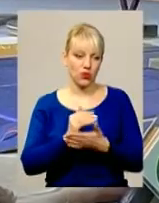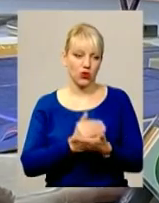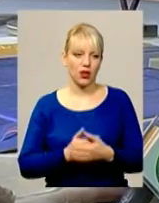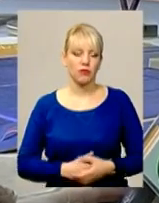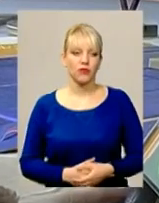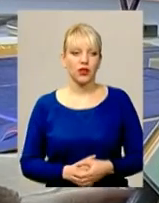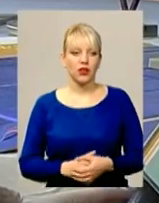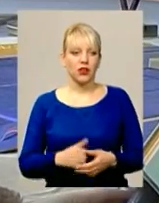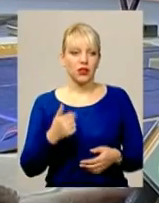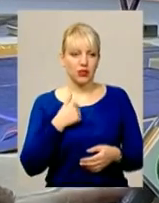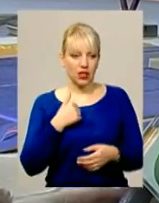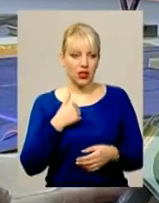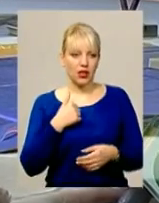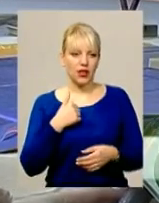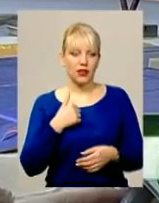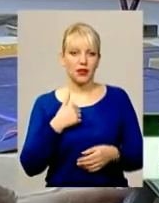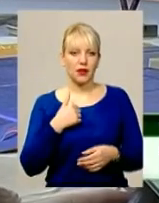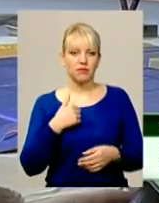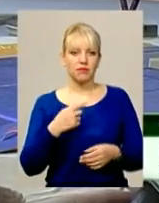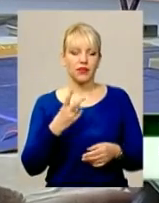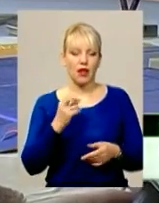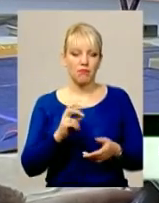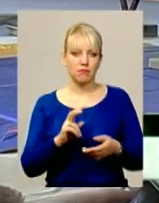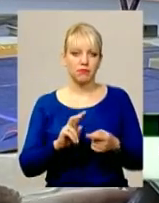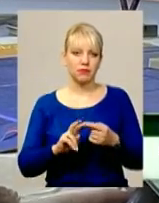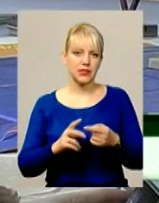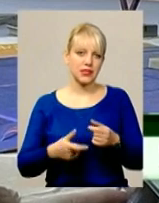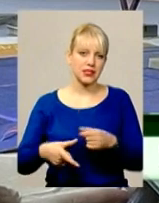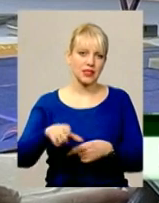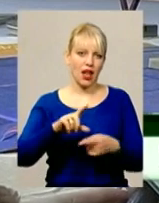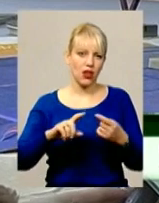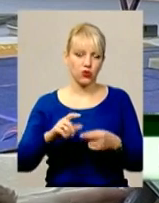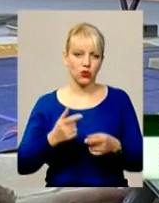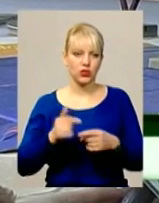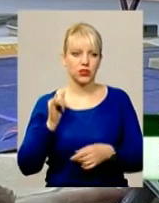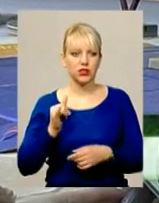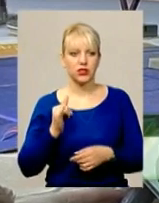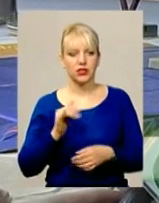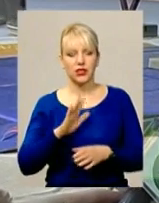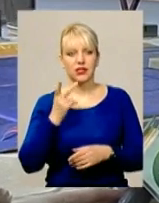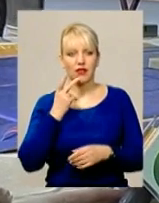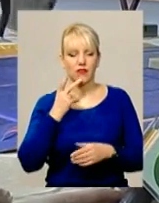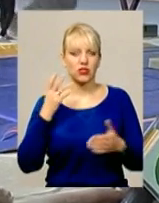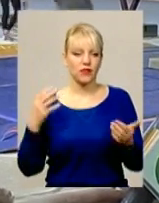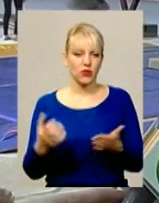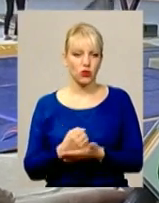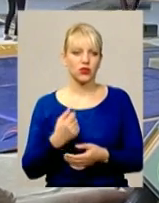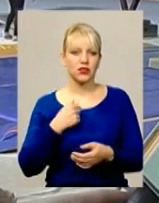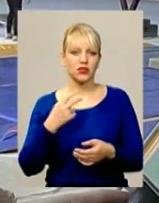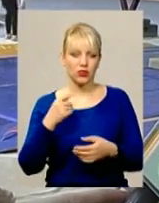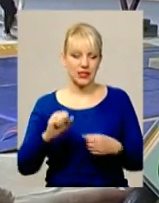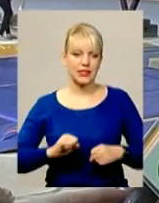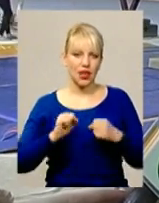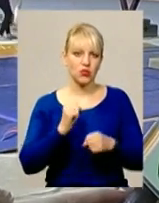Я додала на прыжку переворот сальто, новий елемент. Звісно, не завжди виходить, але я стараюся